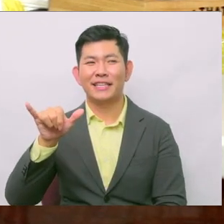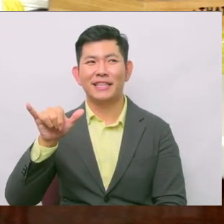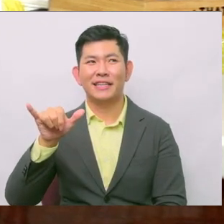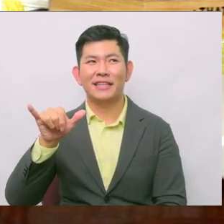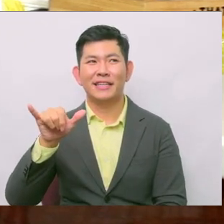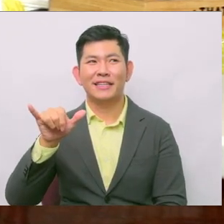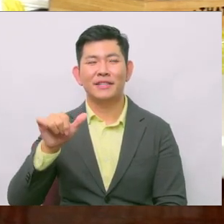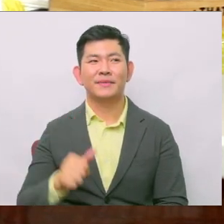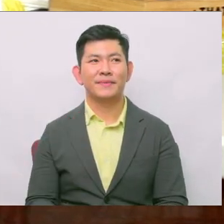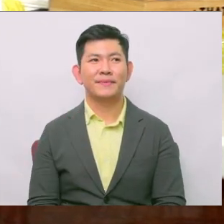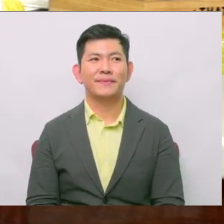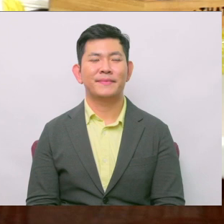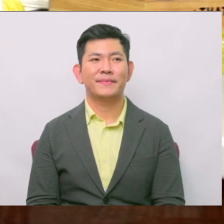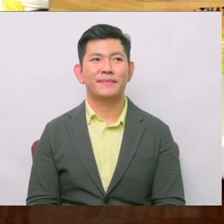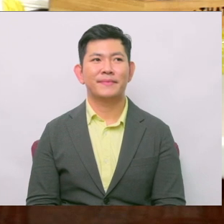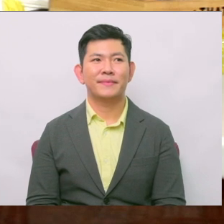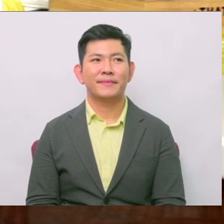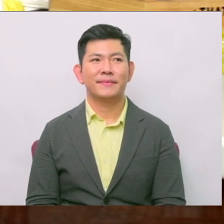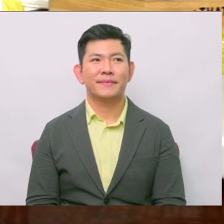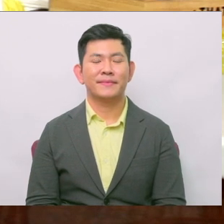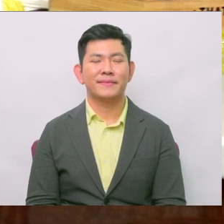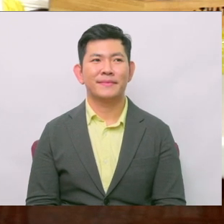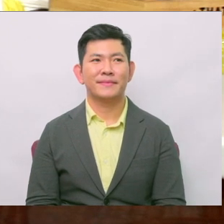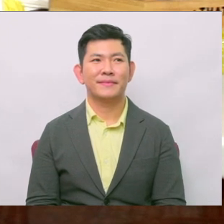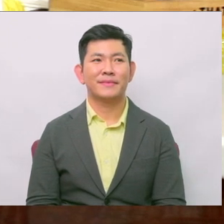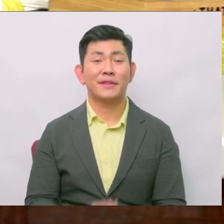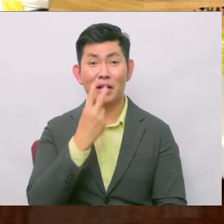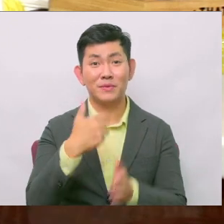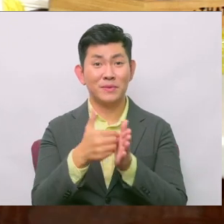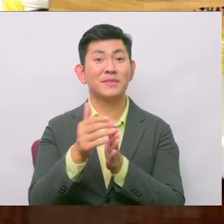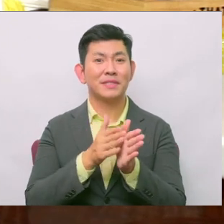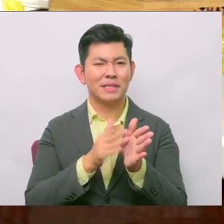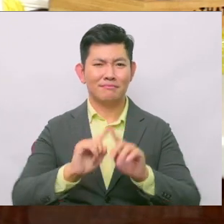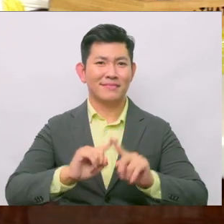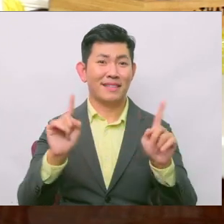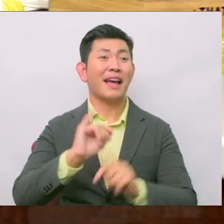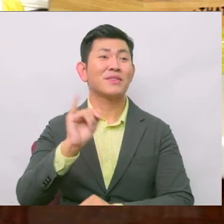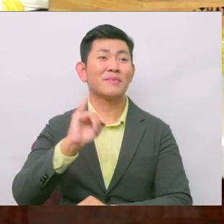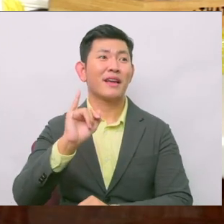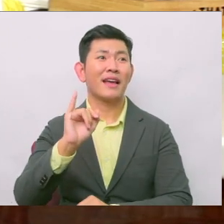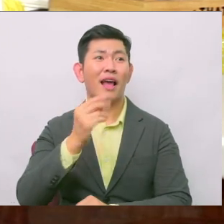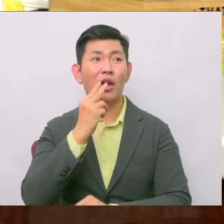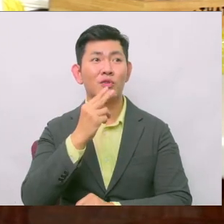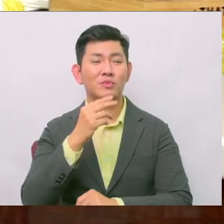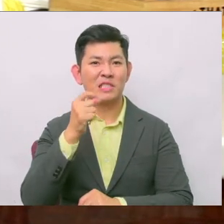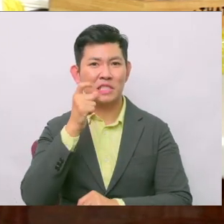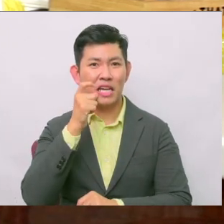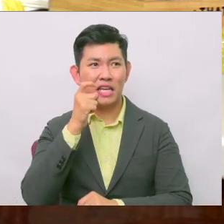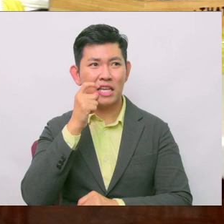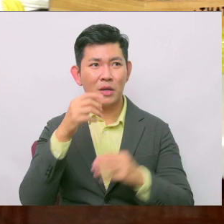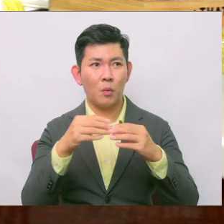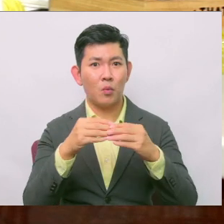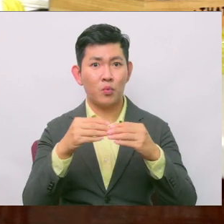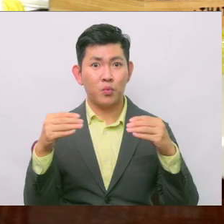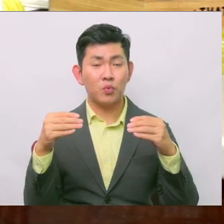อันนี้ความคือสีของมันและเนื้อของมันก็ต่างกันนะคะแล้วก็ขนาดเนาะ เนาะเราล